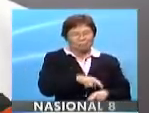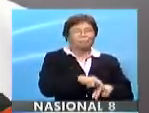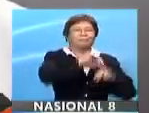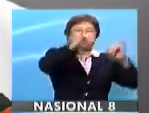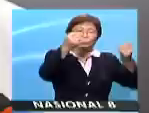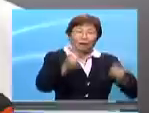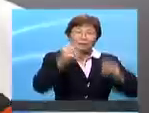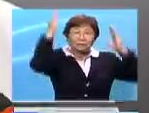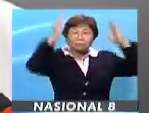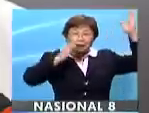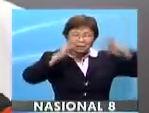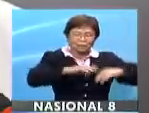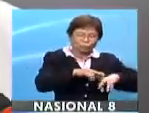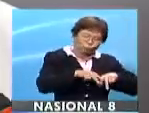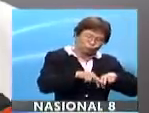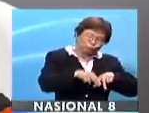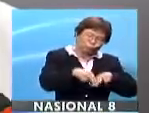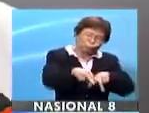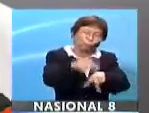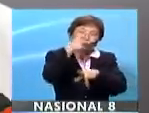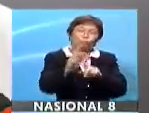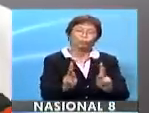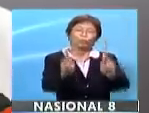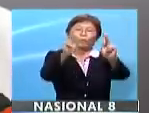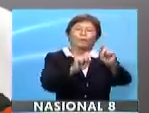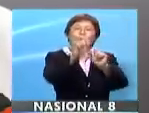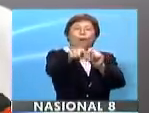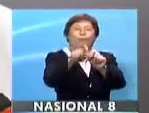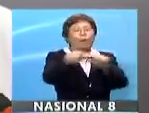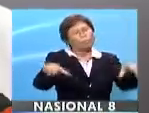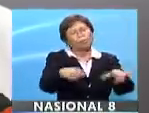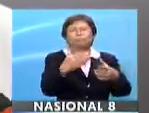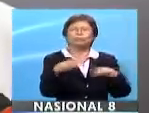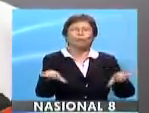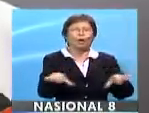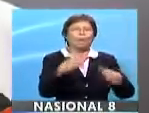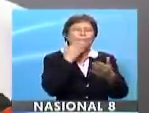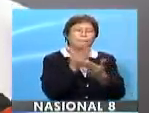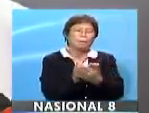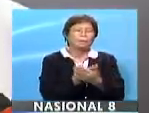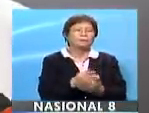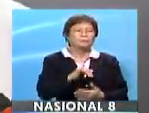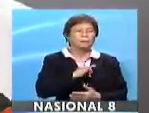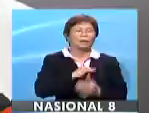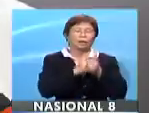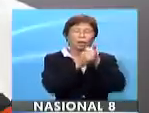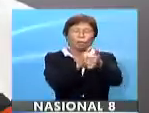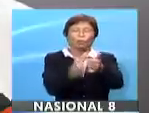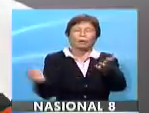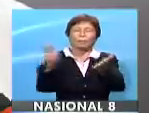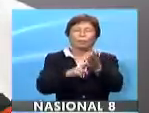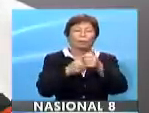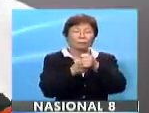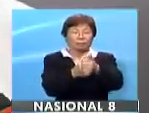untuk melakukan lontaran di ketika-ketika jamarat ini berlaku dengan baik. Dan saya boleh katakan di sini mengikut laporan